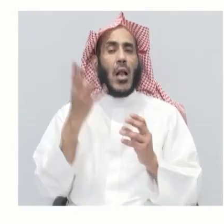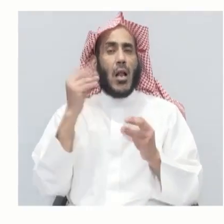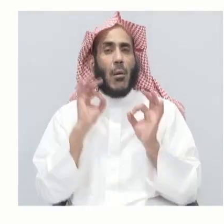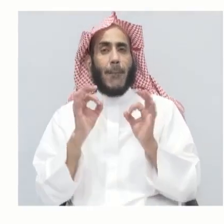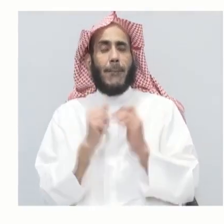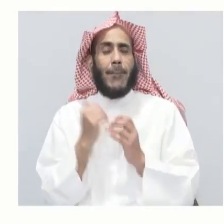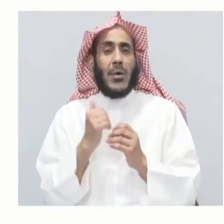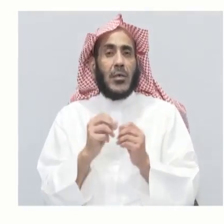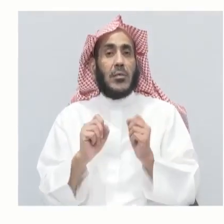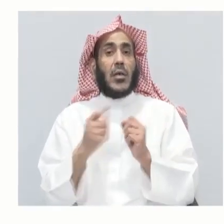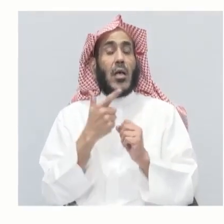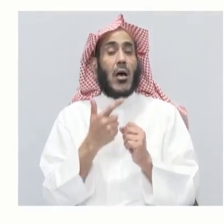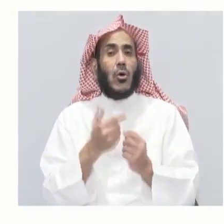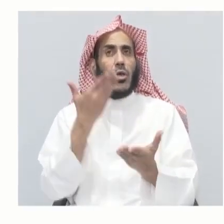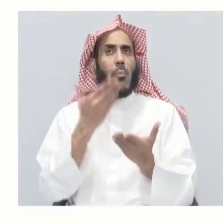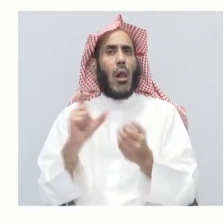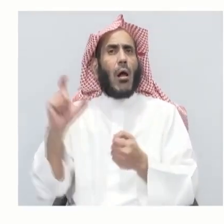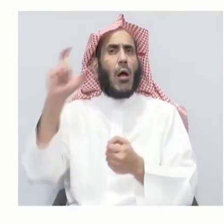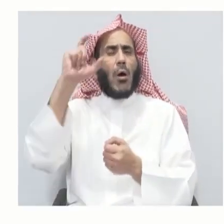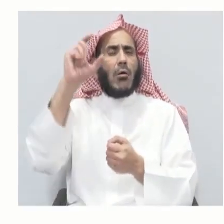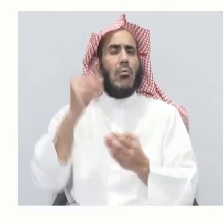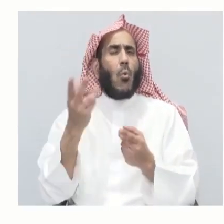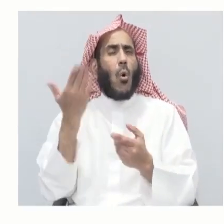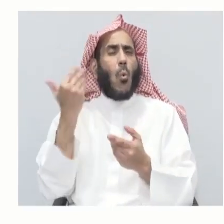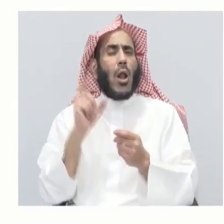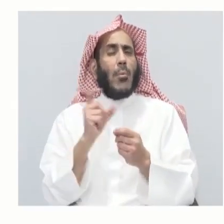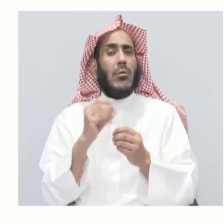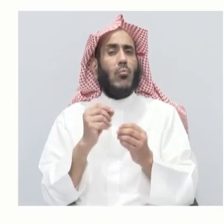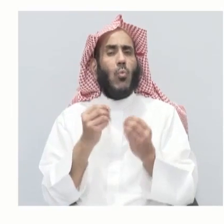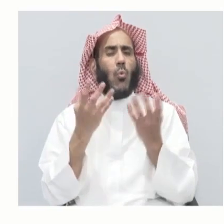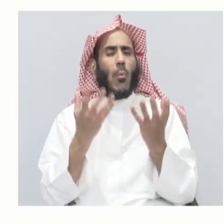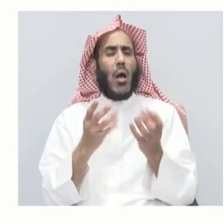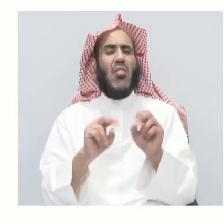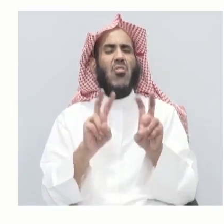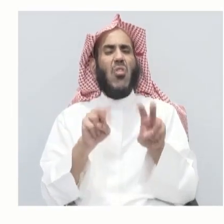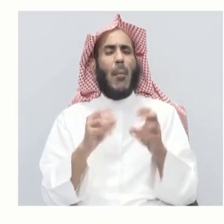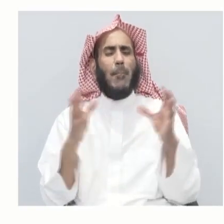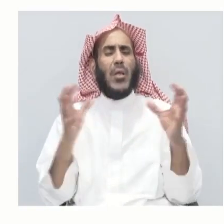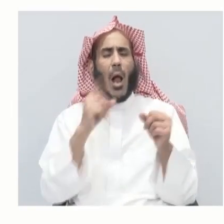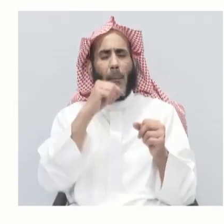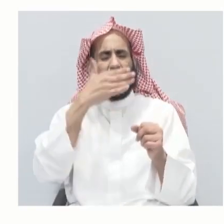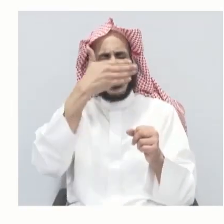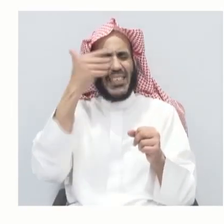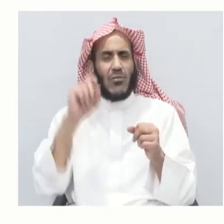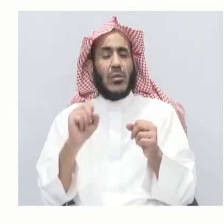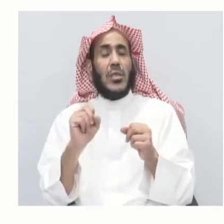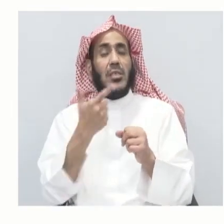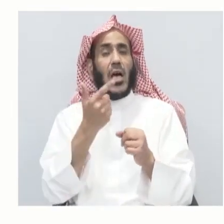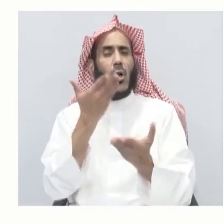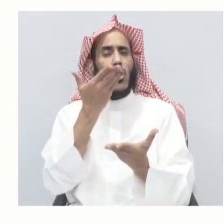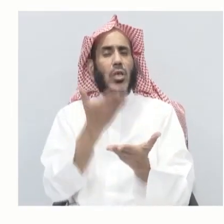هنا بالنسبه لتسارع الجاذبيه للقمر سبق ونبهت ان هذه الكميات ثابته ويجب عليك حفظها تسارع